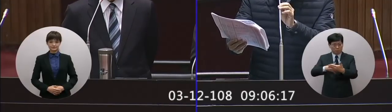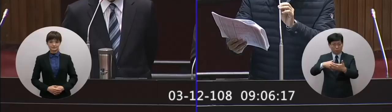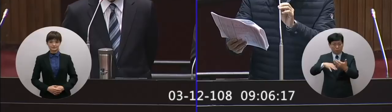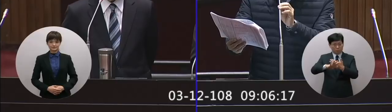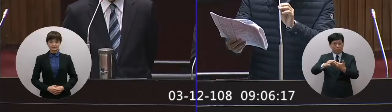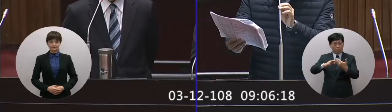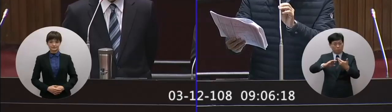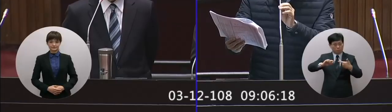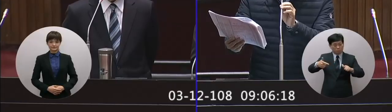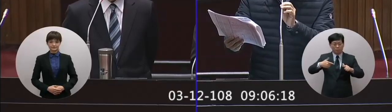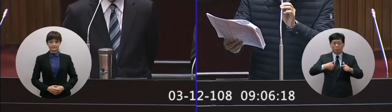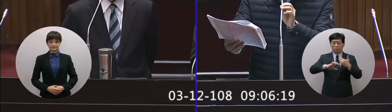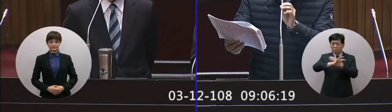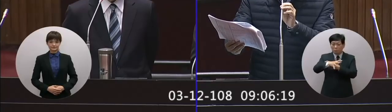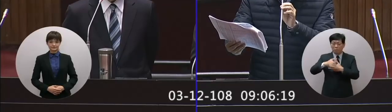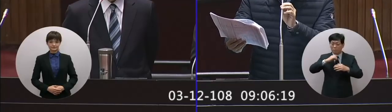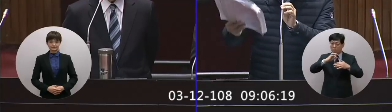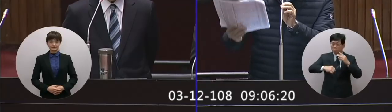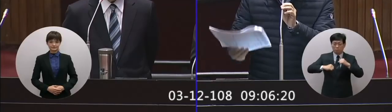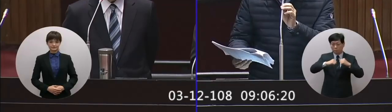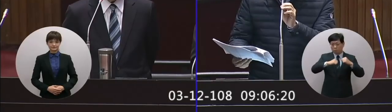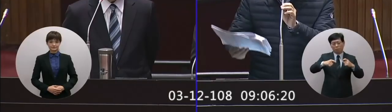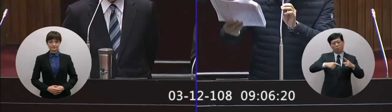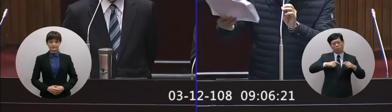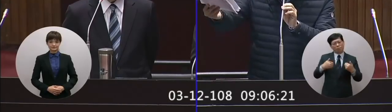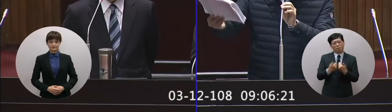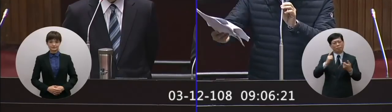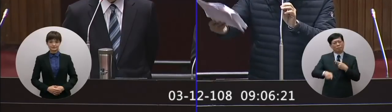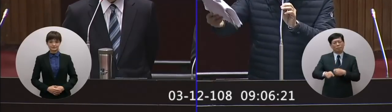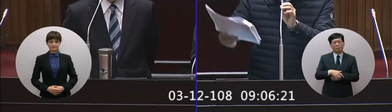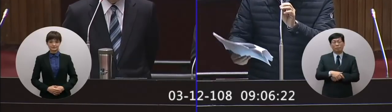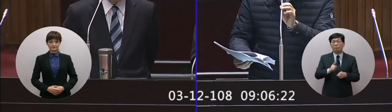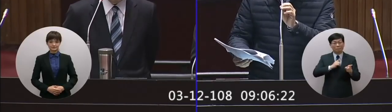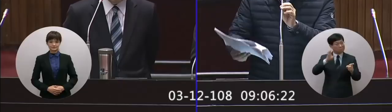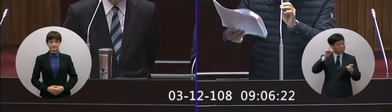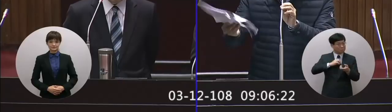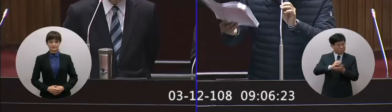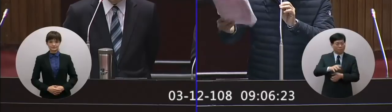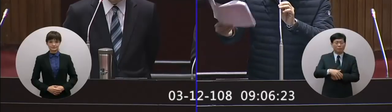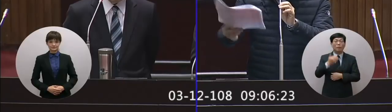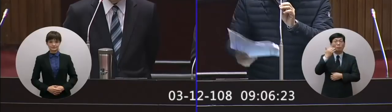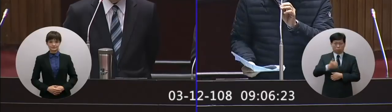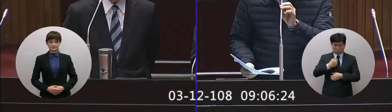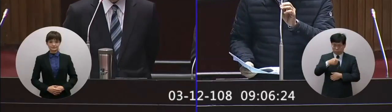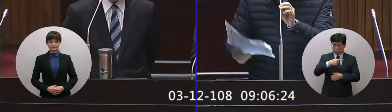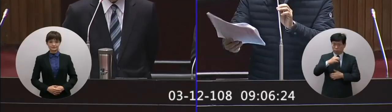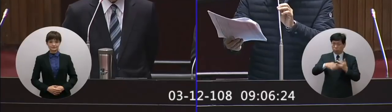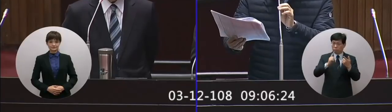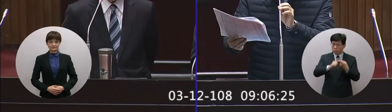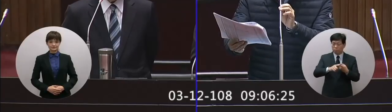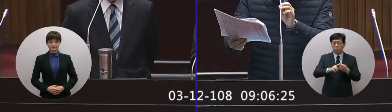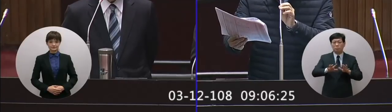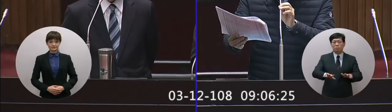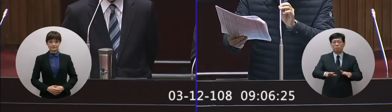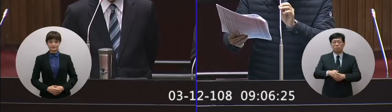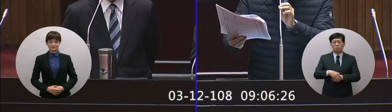背国际以外性租税竞争的规范。院长，我给你报，你就听就好，听他讲。假设这个成立，那